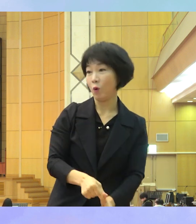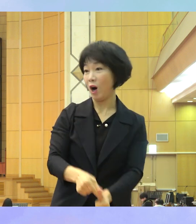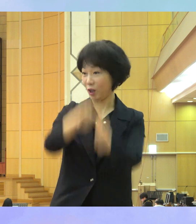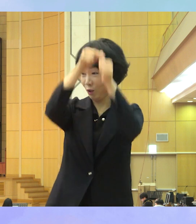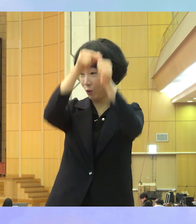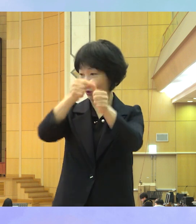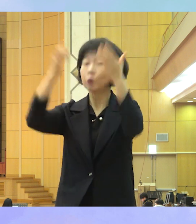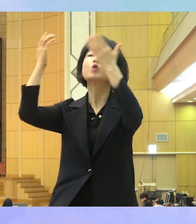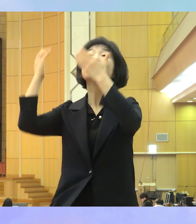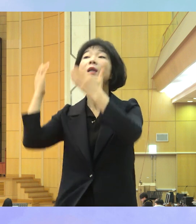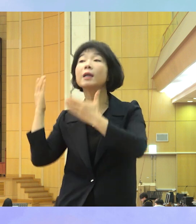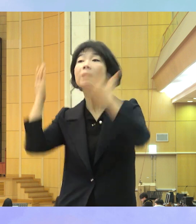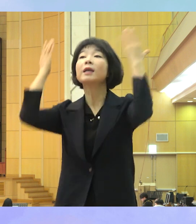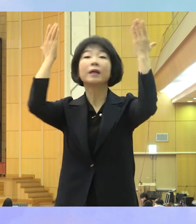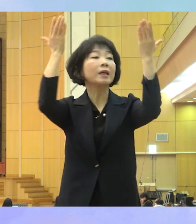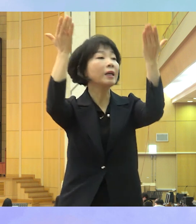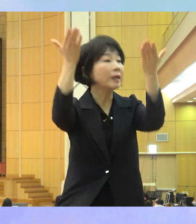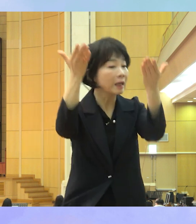구원